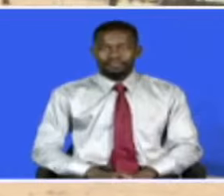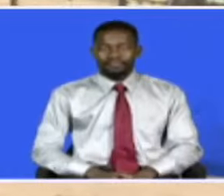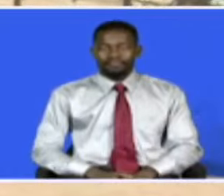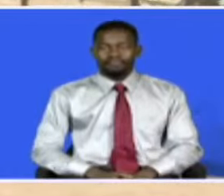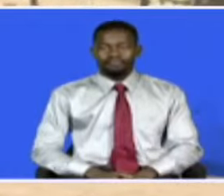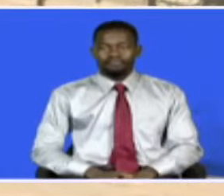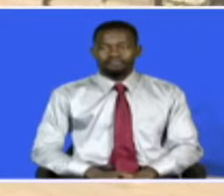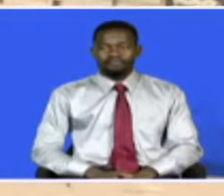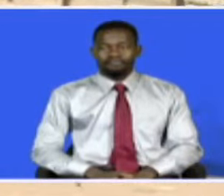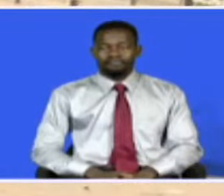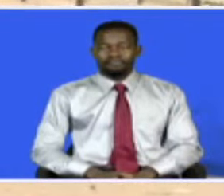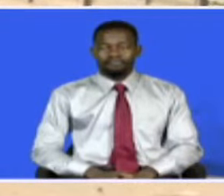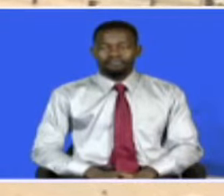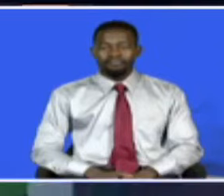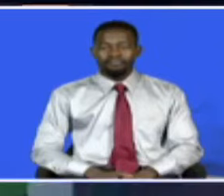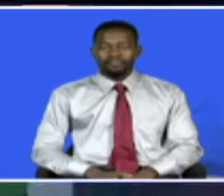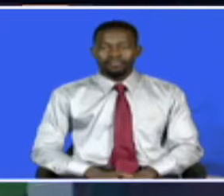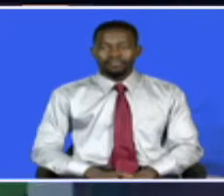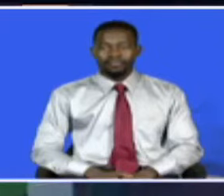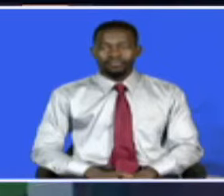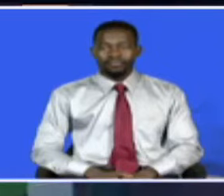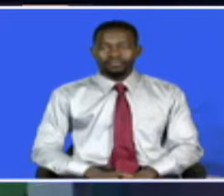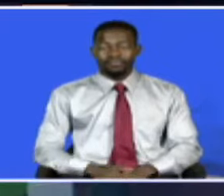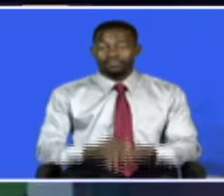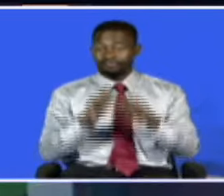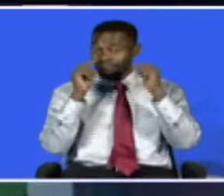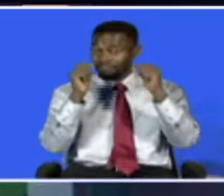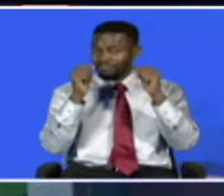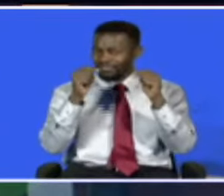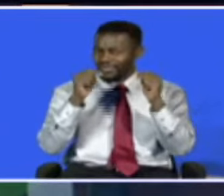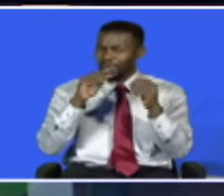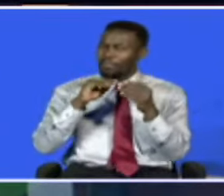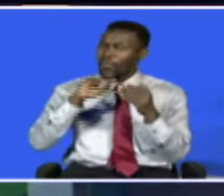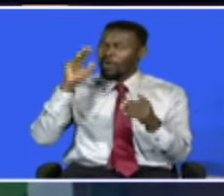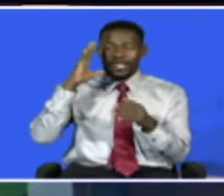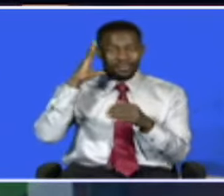kaunti ya Nyeri. Maandamano zaidi yaliweza kushuhudiwa katika kaunti, baadhi ya kaunti